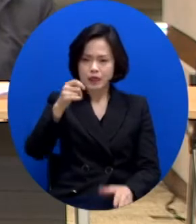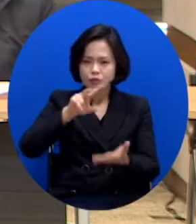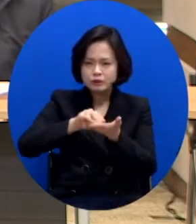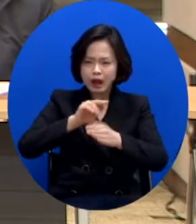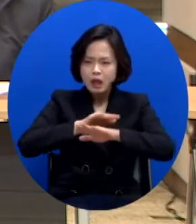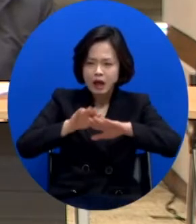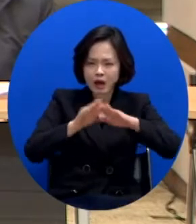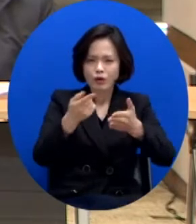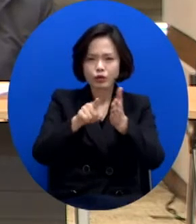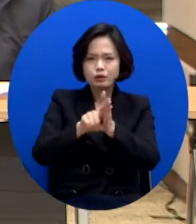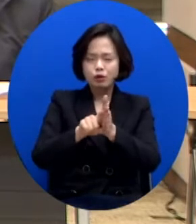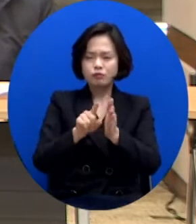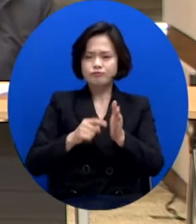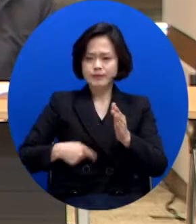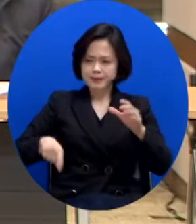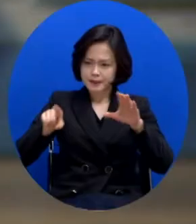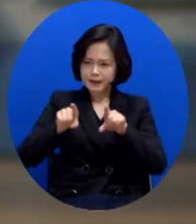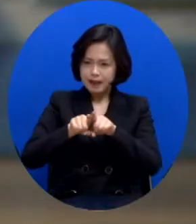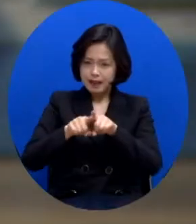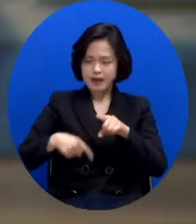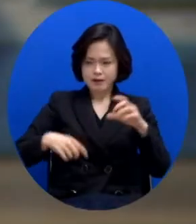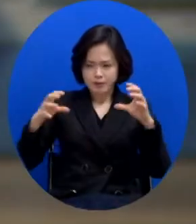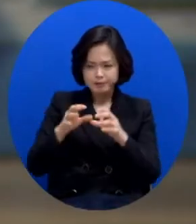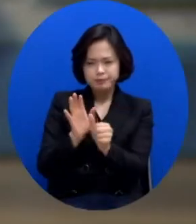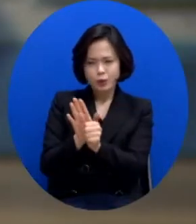있도록 협조하겠다고 말했습니다.